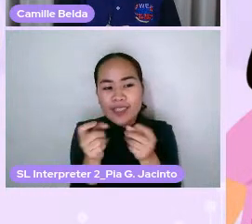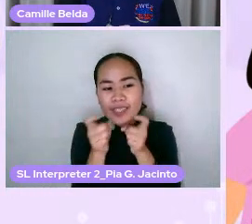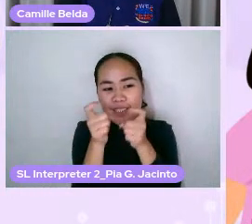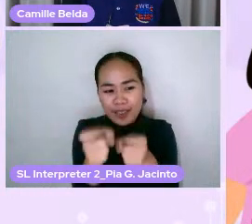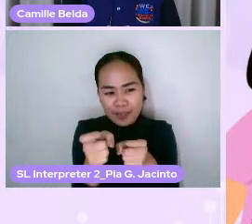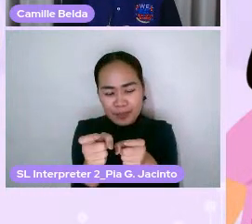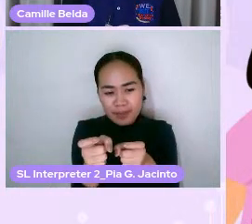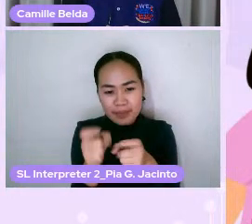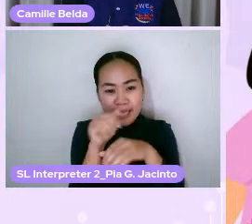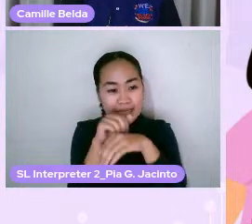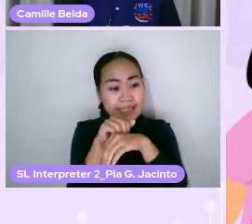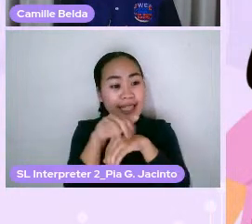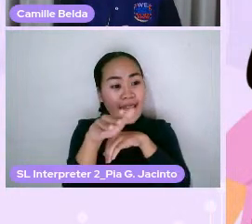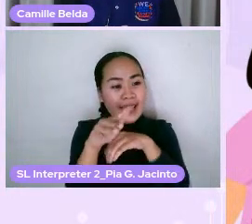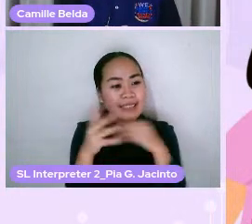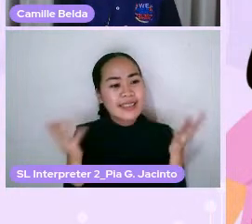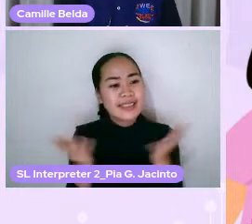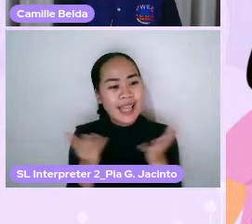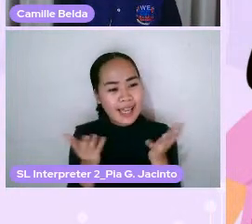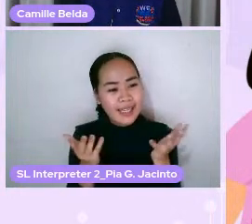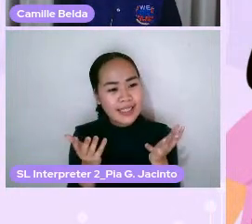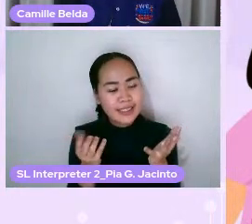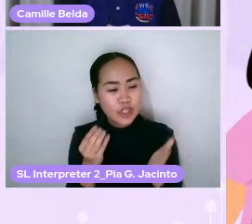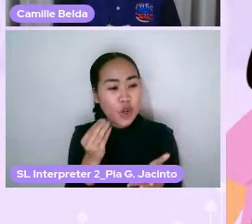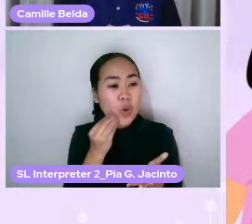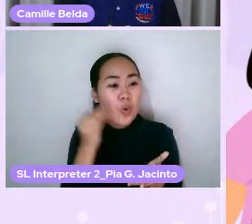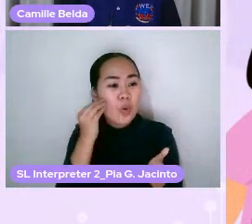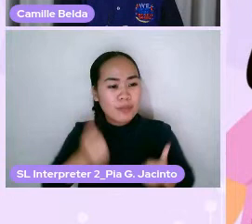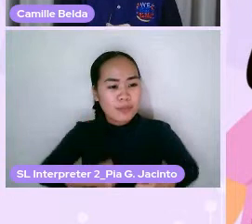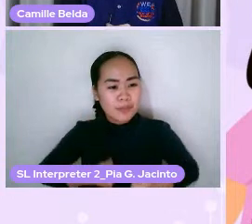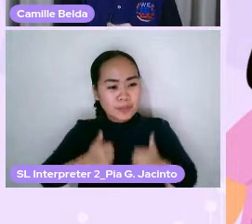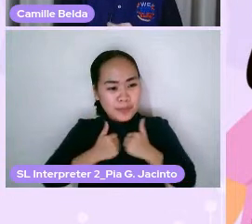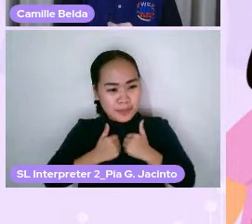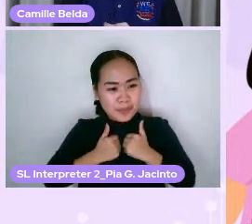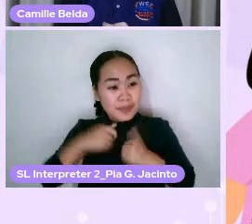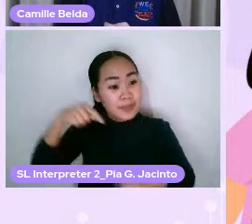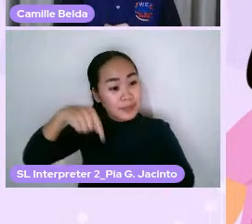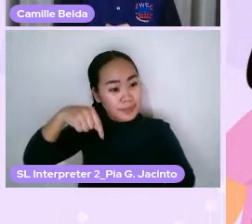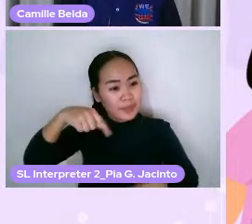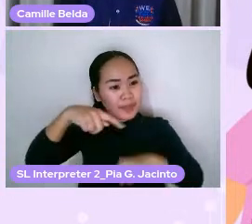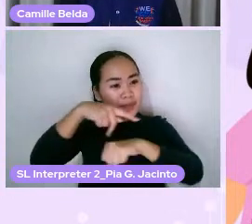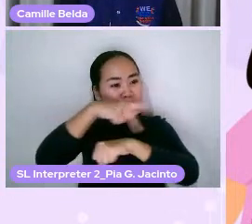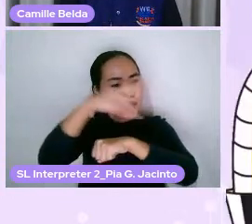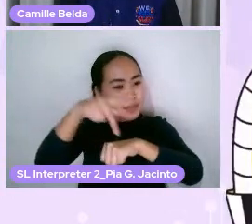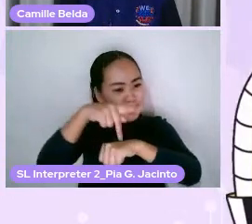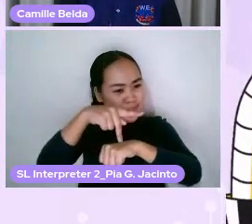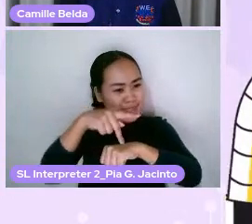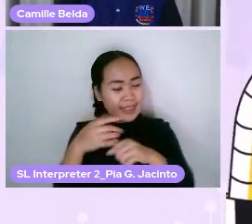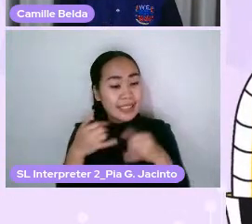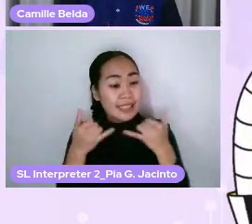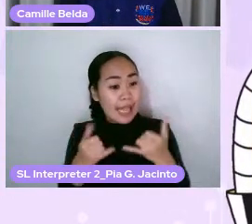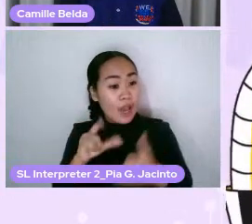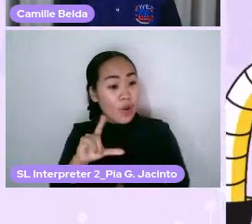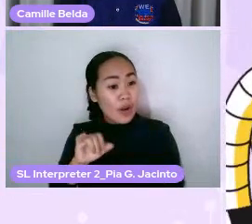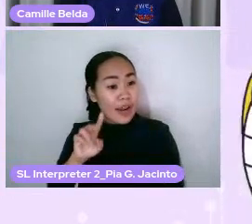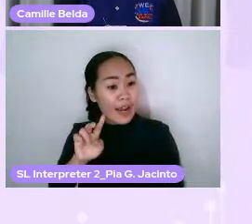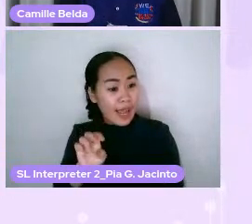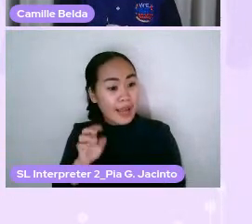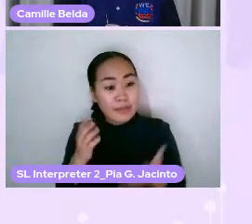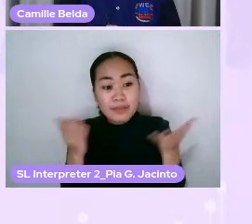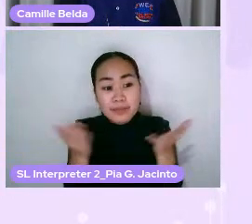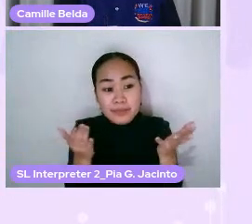ipadadala lamang sa mga mailing address na nasa Pilipinas. So, since naka-live po tayo sa YouTube at